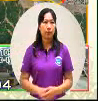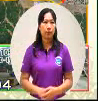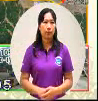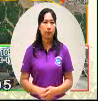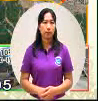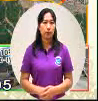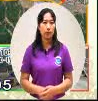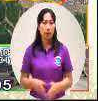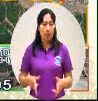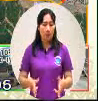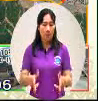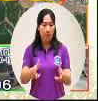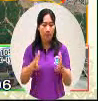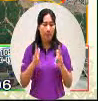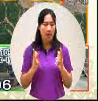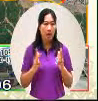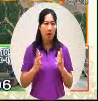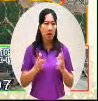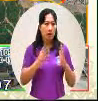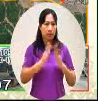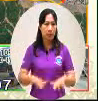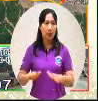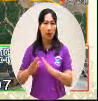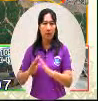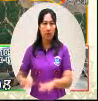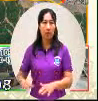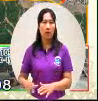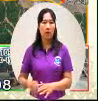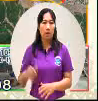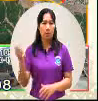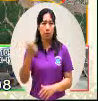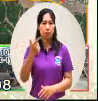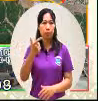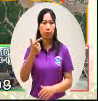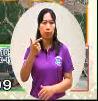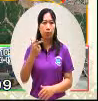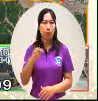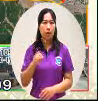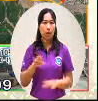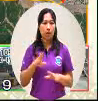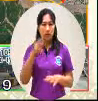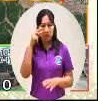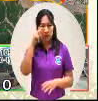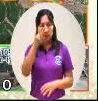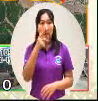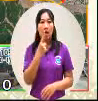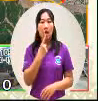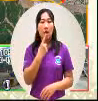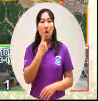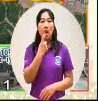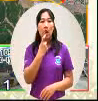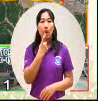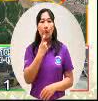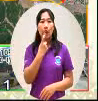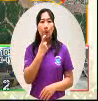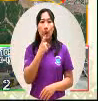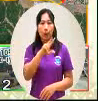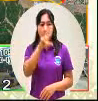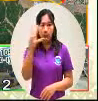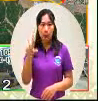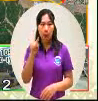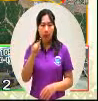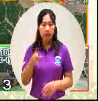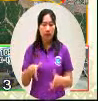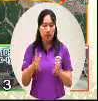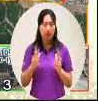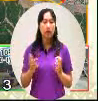6座桥被冲毁了。那么绿色的呢，目前是还在啊，这些绿色